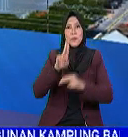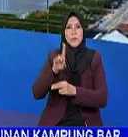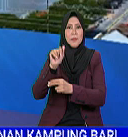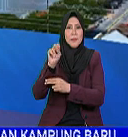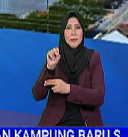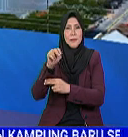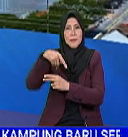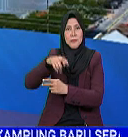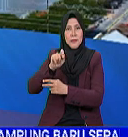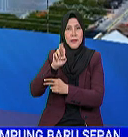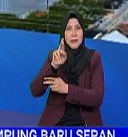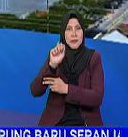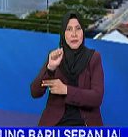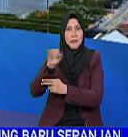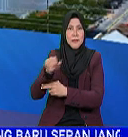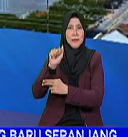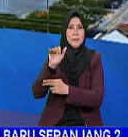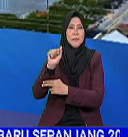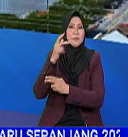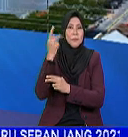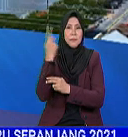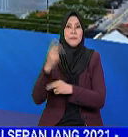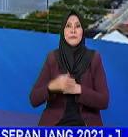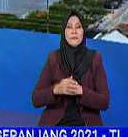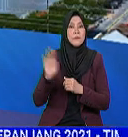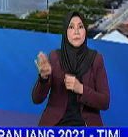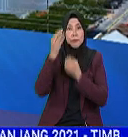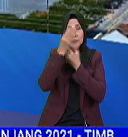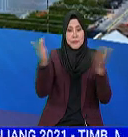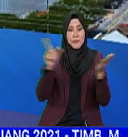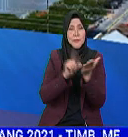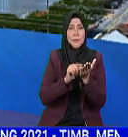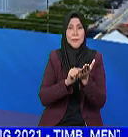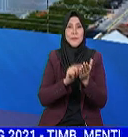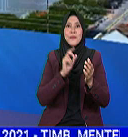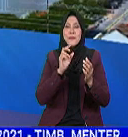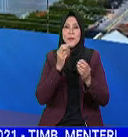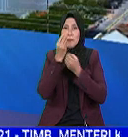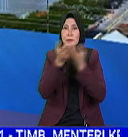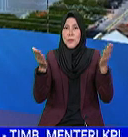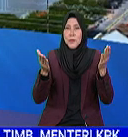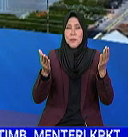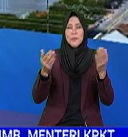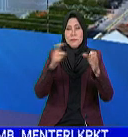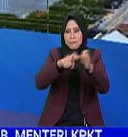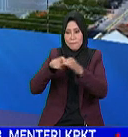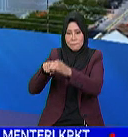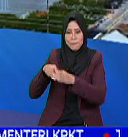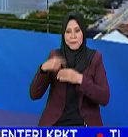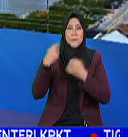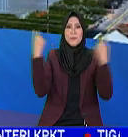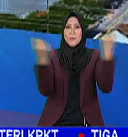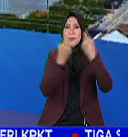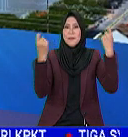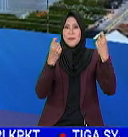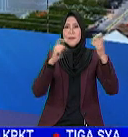di petrajaya kucing pagi tadi menurut kenyataan media unit komunikasi awam srawa antara tarikan utama pada majelis tersebut